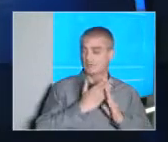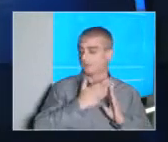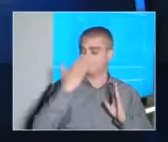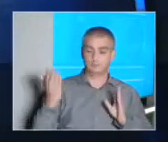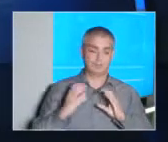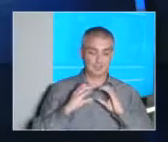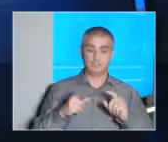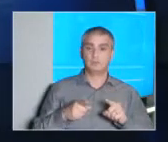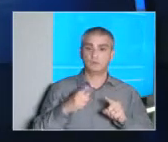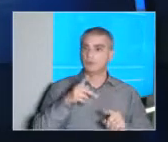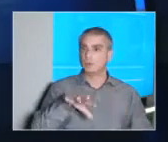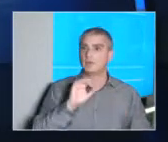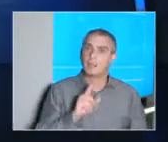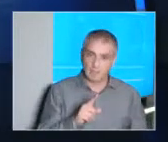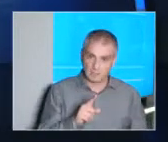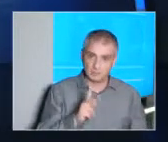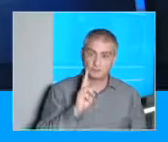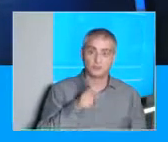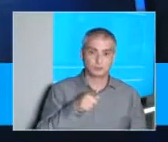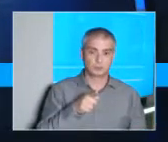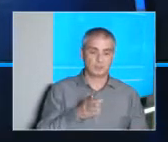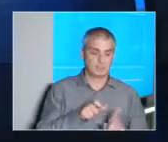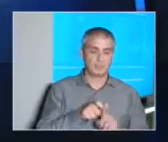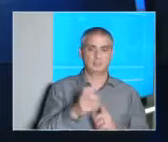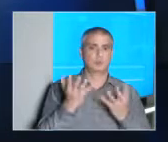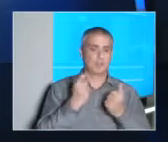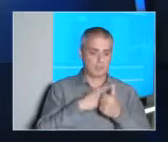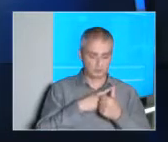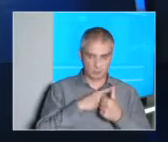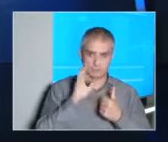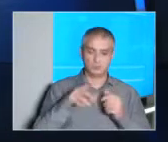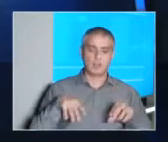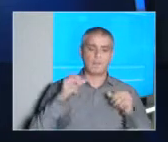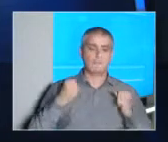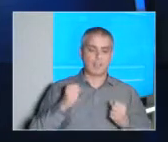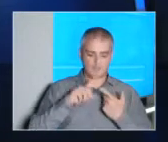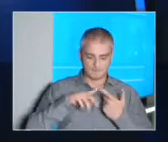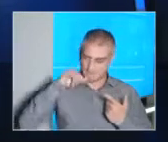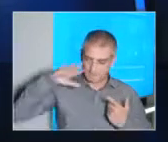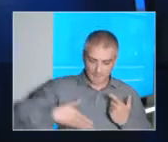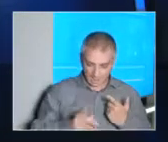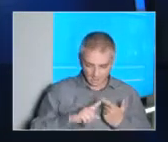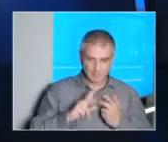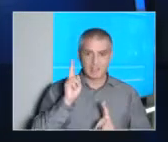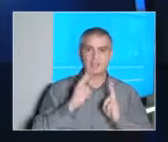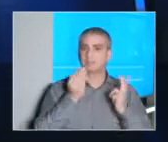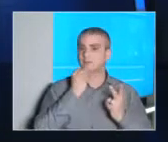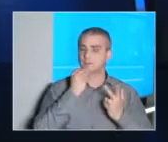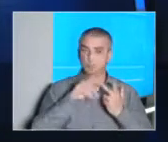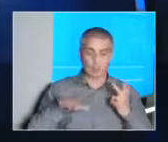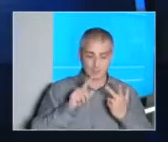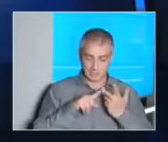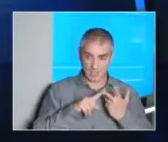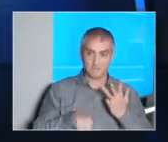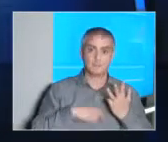של הכביש, אתה תגלה שיש שם רצועת אטרקציות, יש שם פארק מים, יש שם פארק לתעשיית מזון מהים, יש